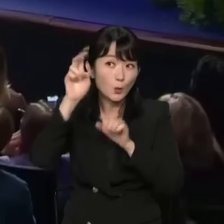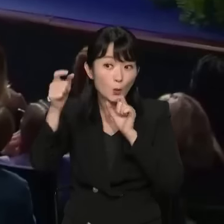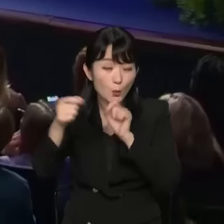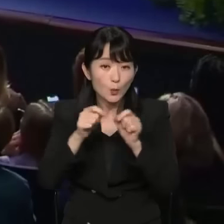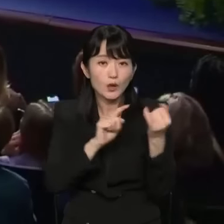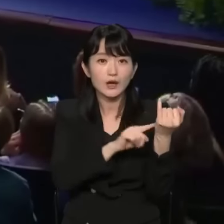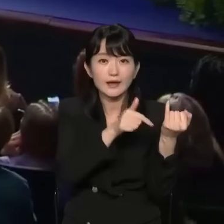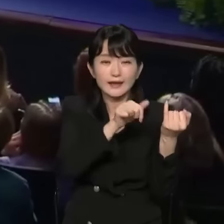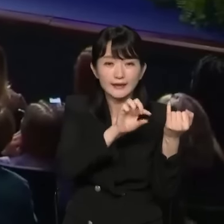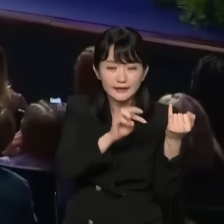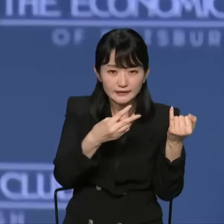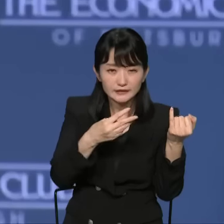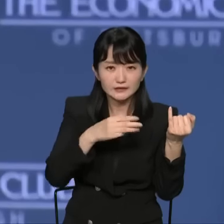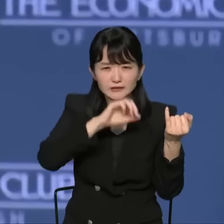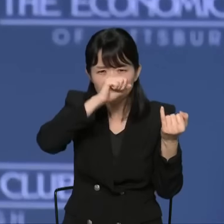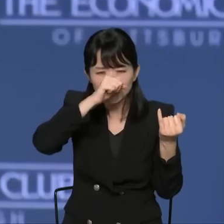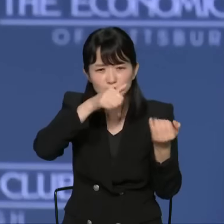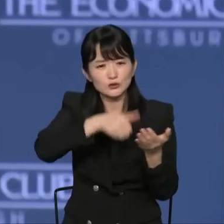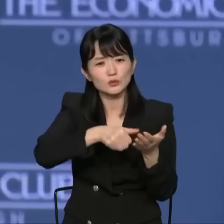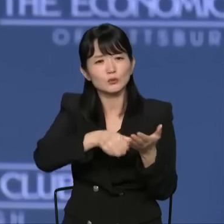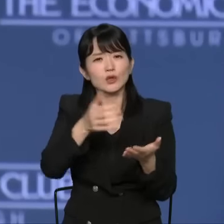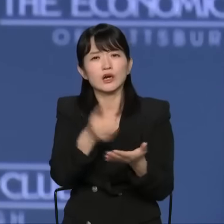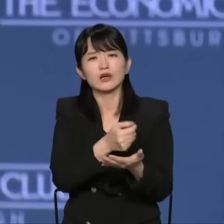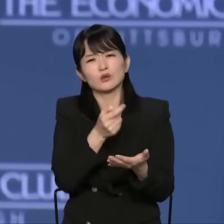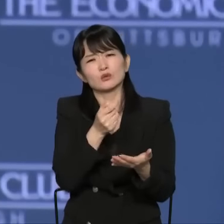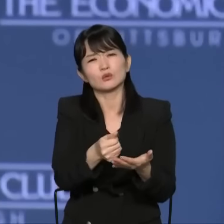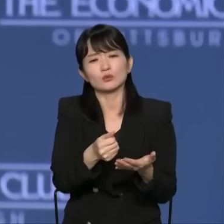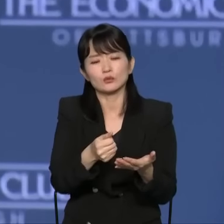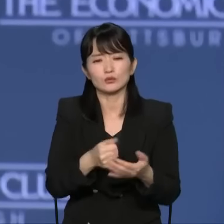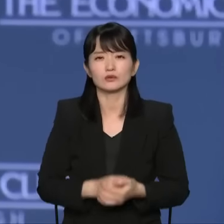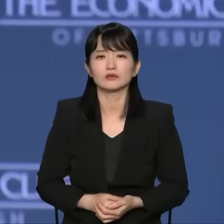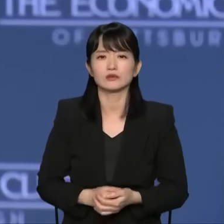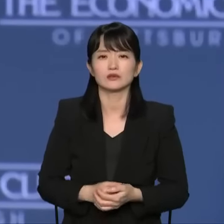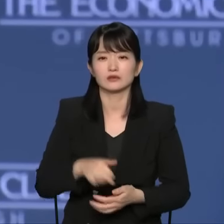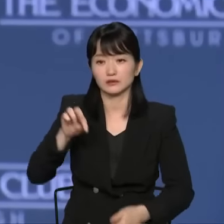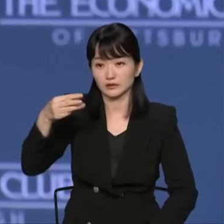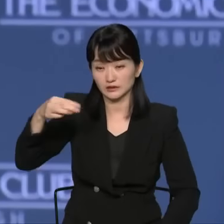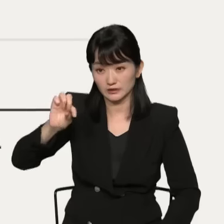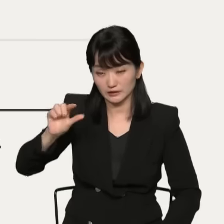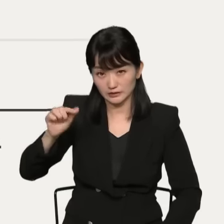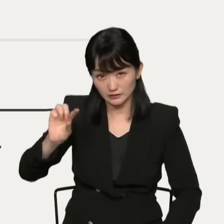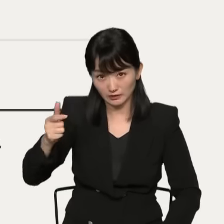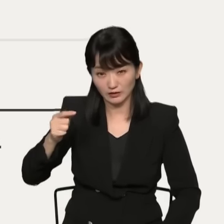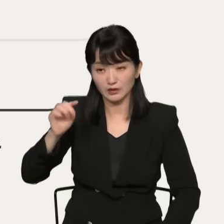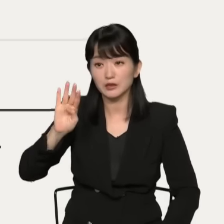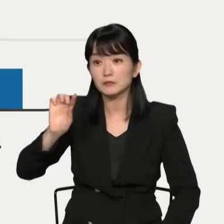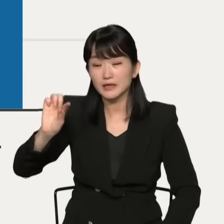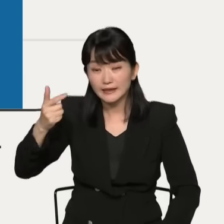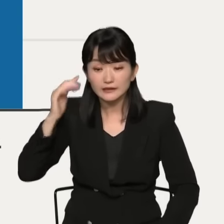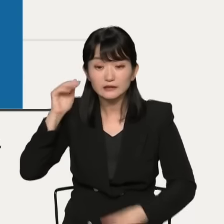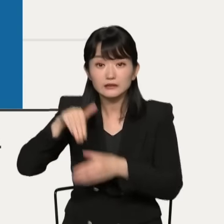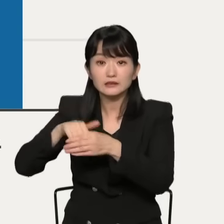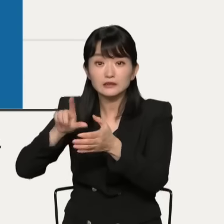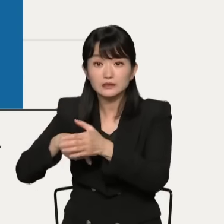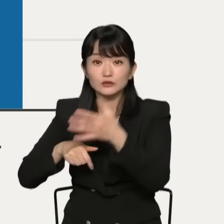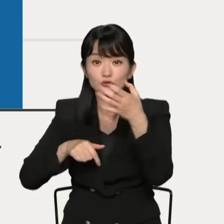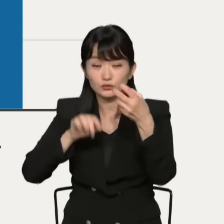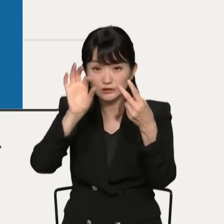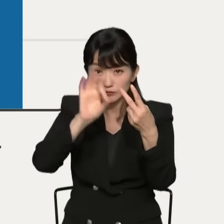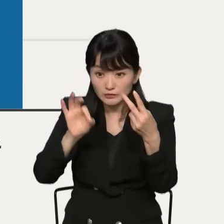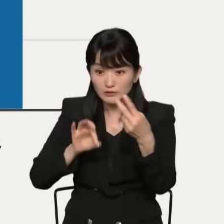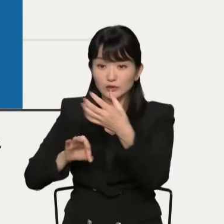해리스의 흑인 득표 전략에 비상이 걸렸습니다. 클린턴 전 후보와 바이든 대통령은 대선 당시 각각